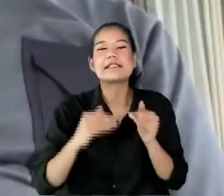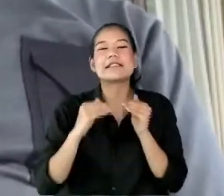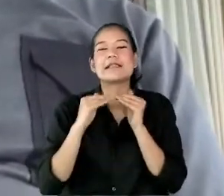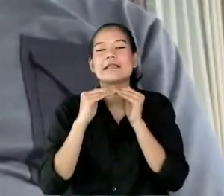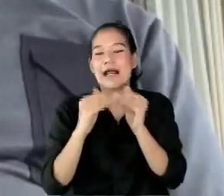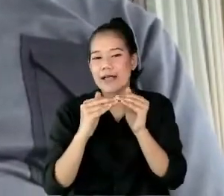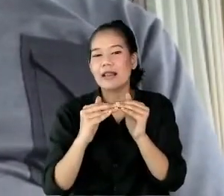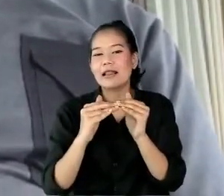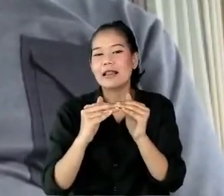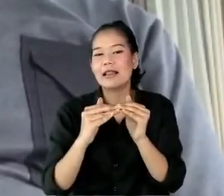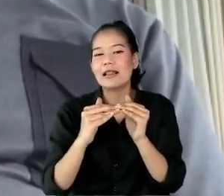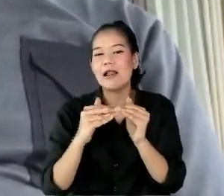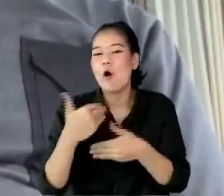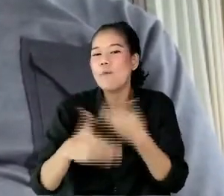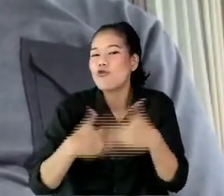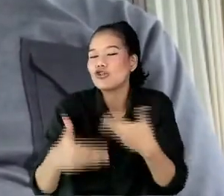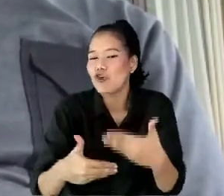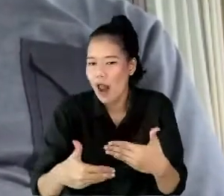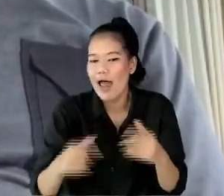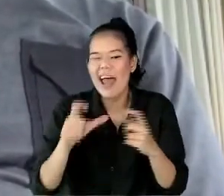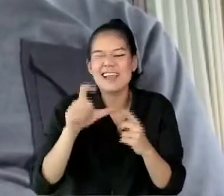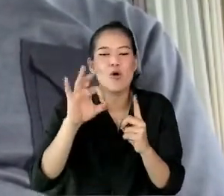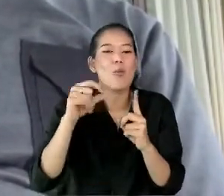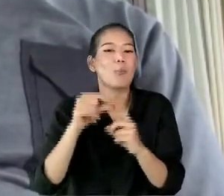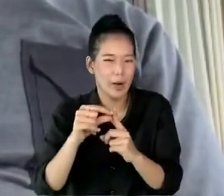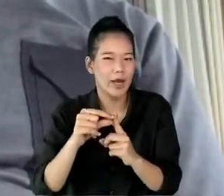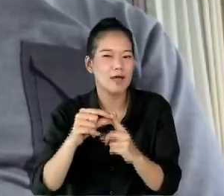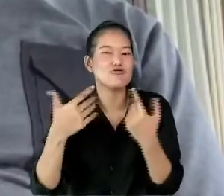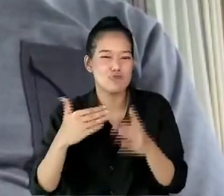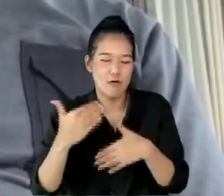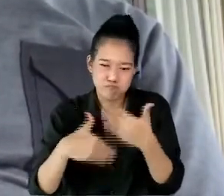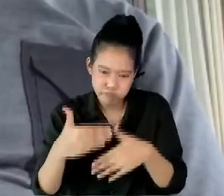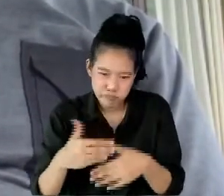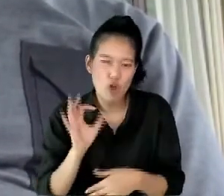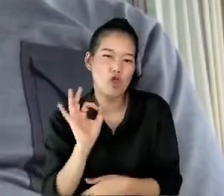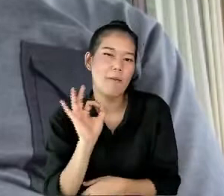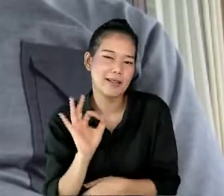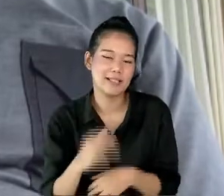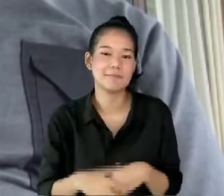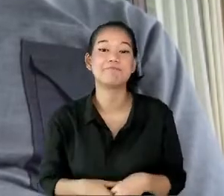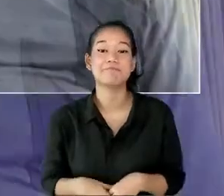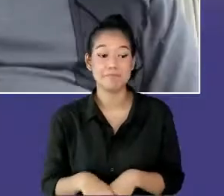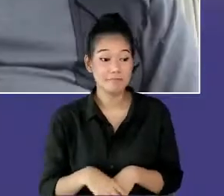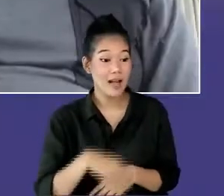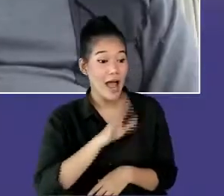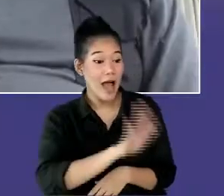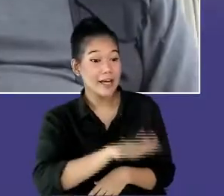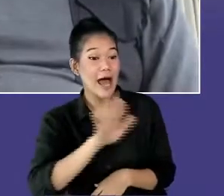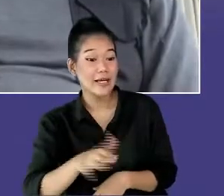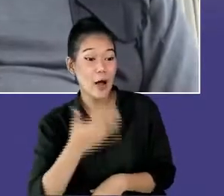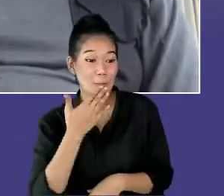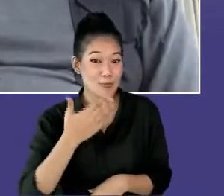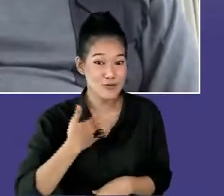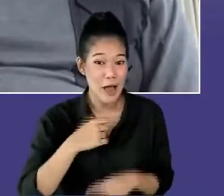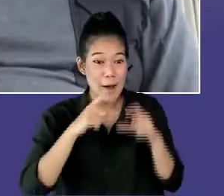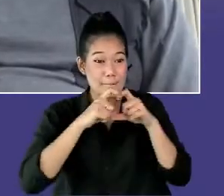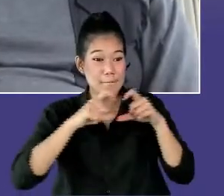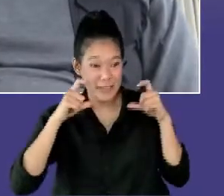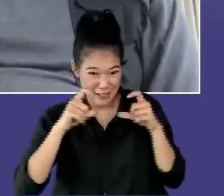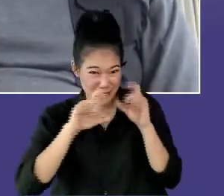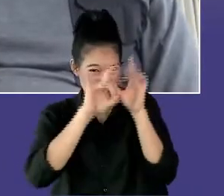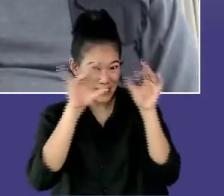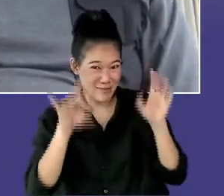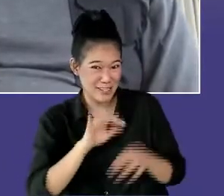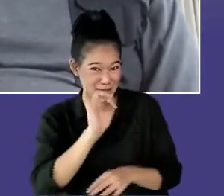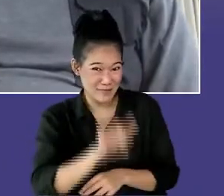dengan apa ya, udah autopilot lah, alhamdulillah kayak gitu. Koleksi masker anak-anak mungkin udah sama kayak koleksi mainan kali